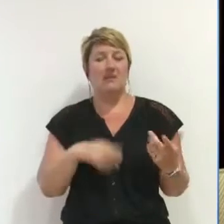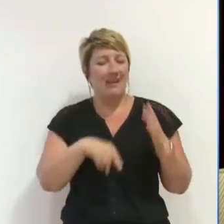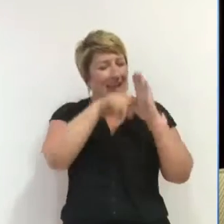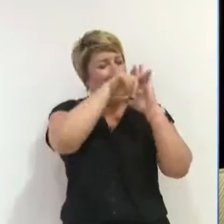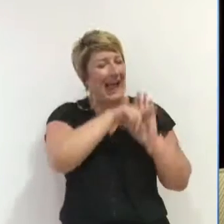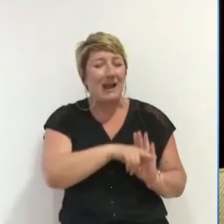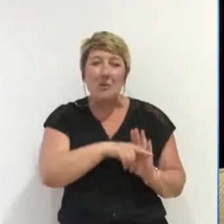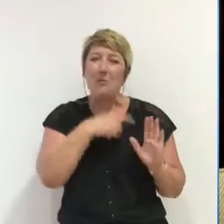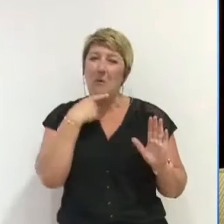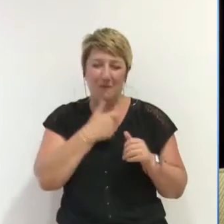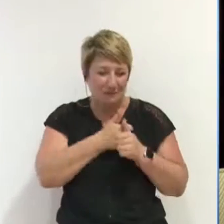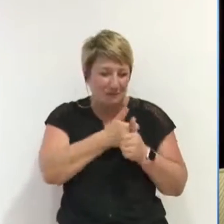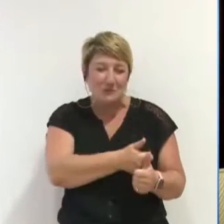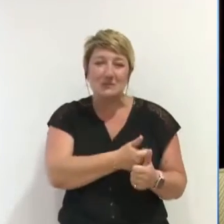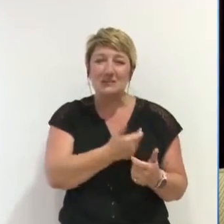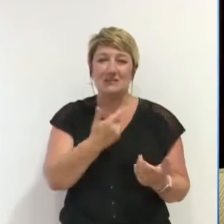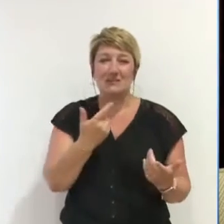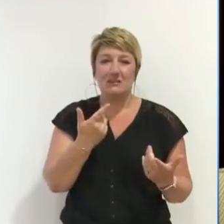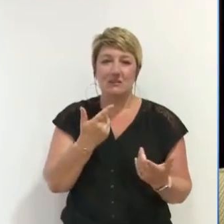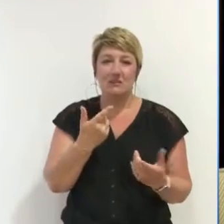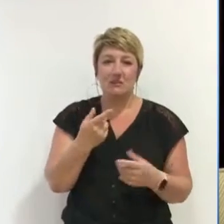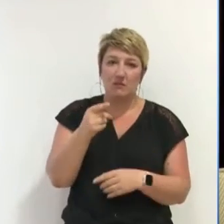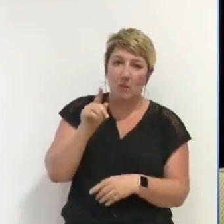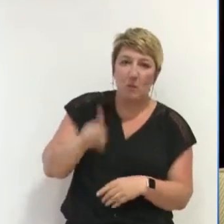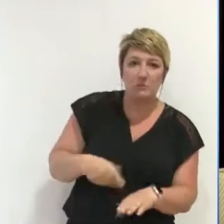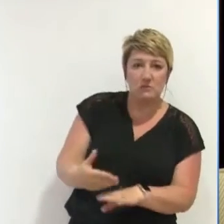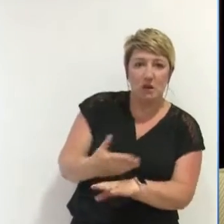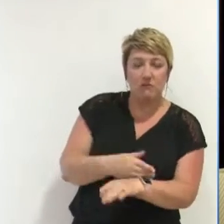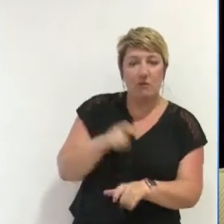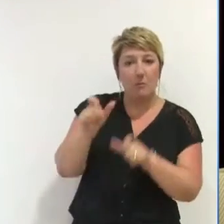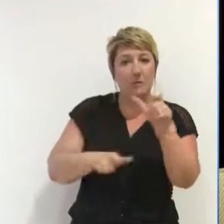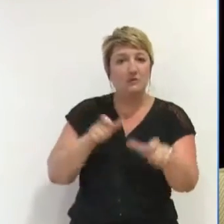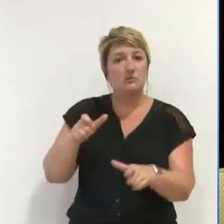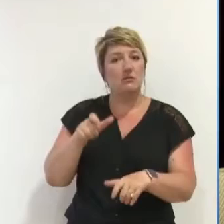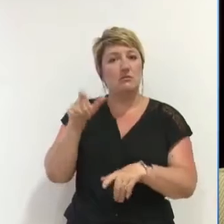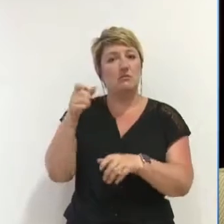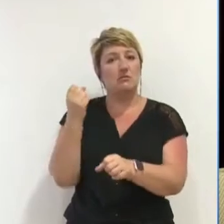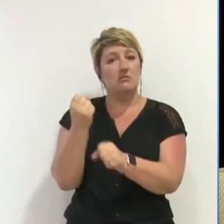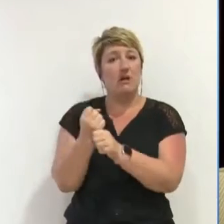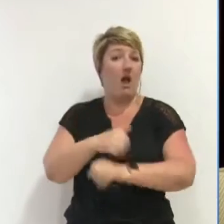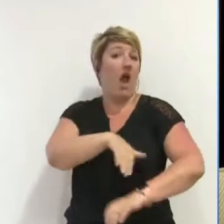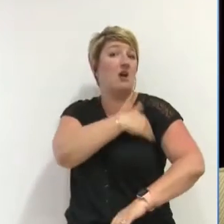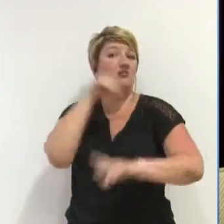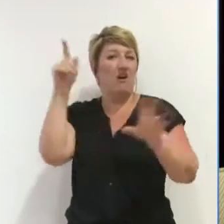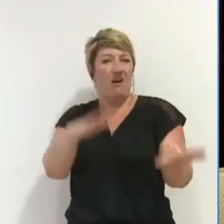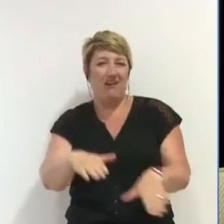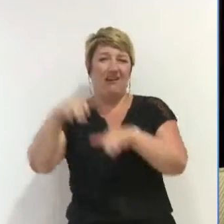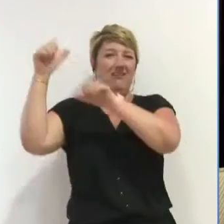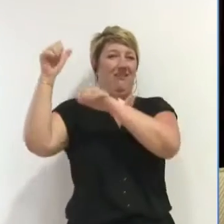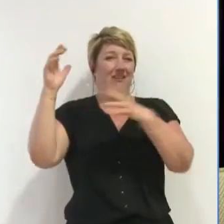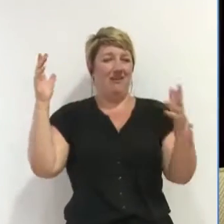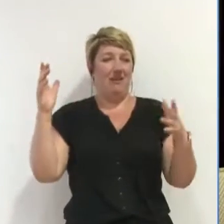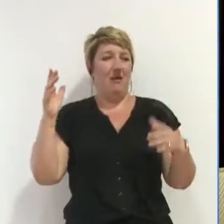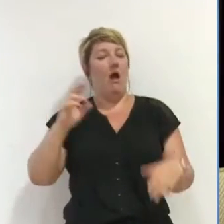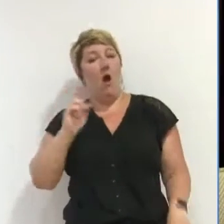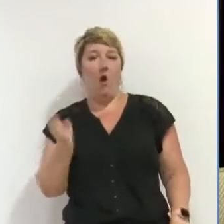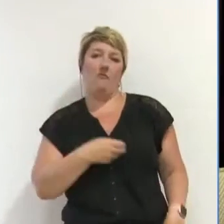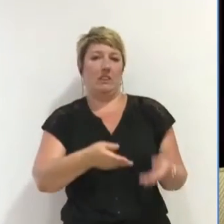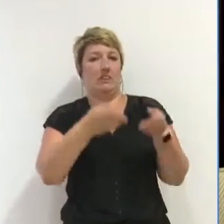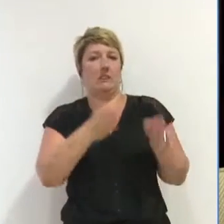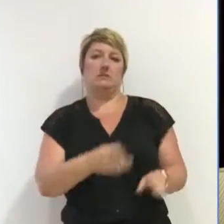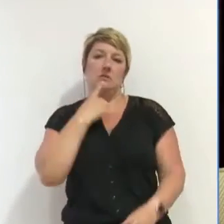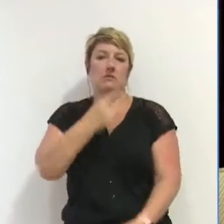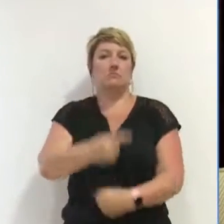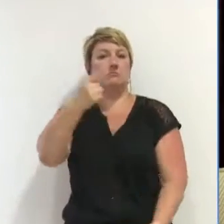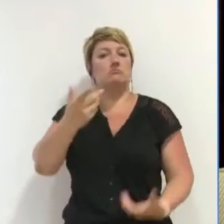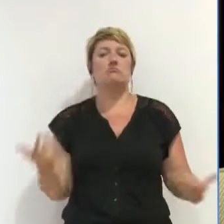que les personnels des piscines, Chambrons et des Dauphins exercent leur droit de retrait à la suite d'incivilités pour que vous vous décidiez à les prendre. Pour ce qui